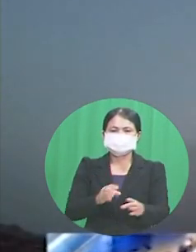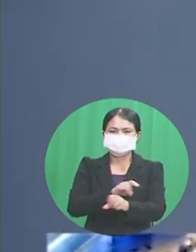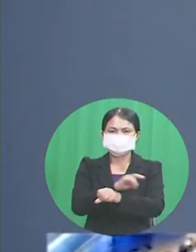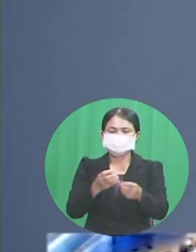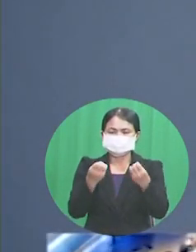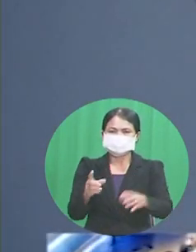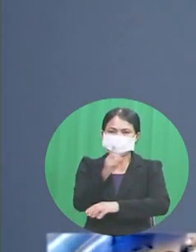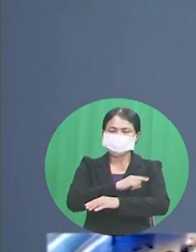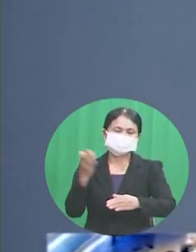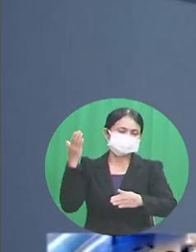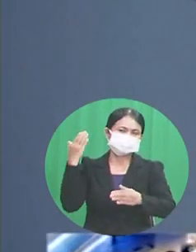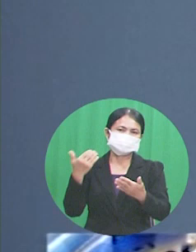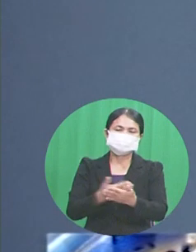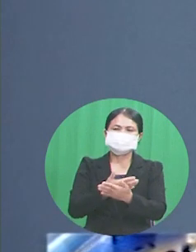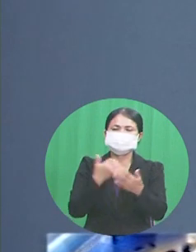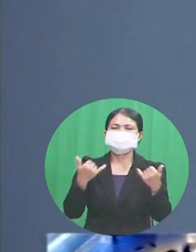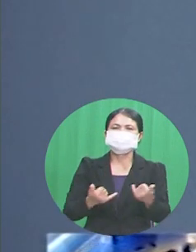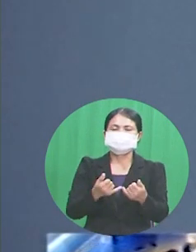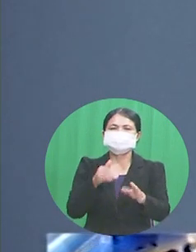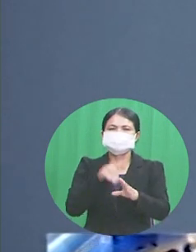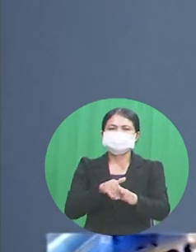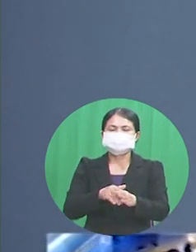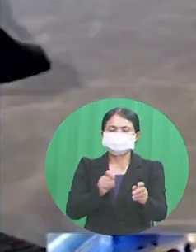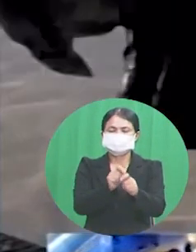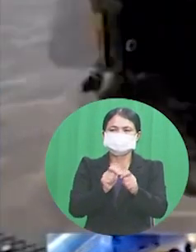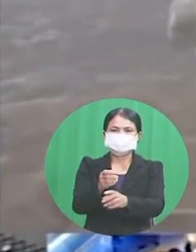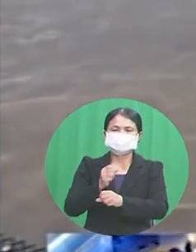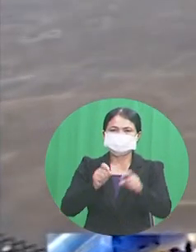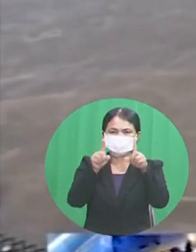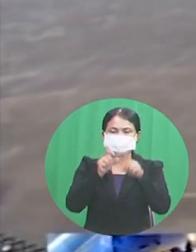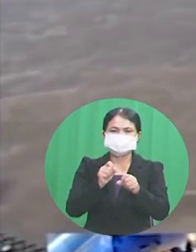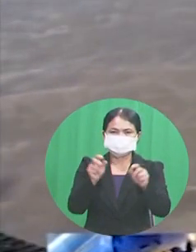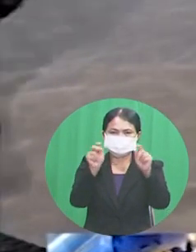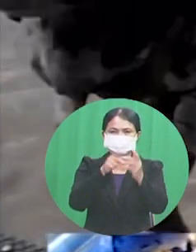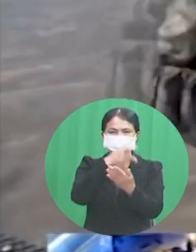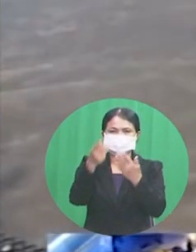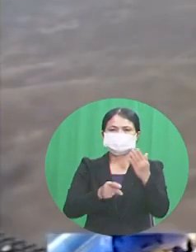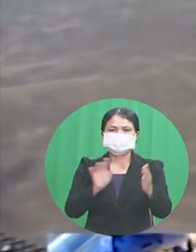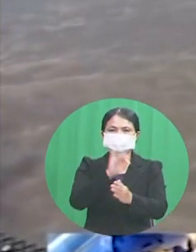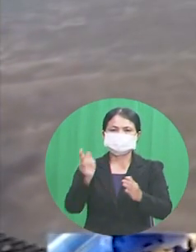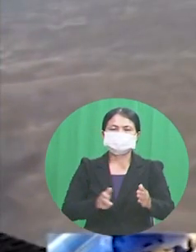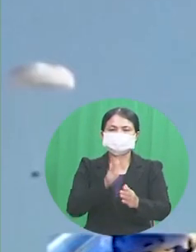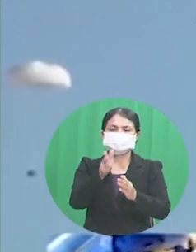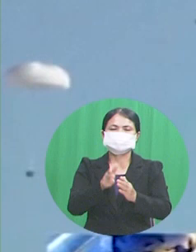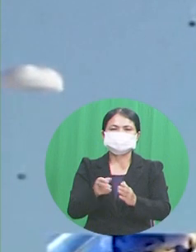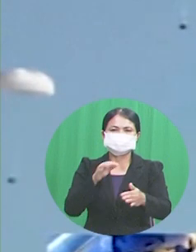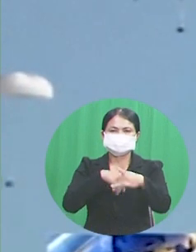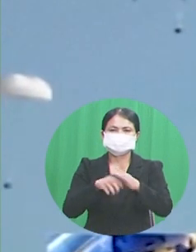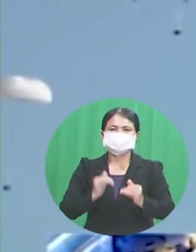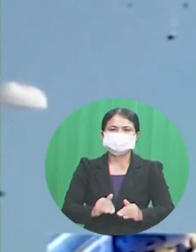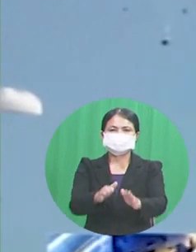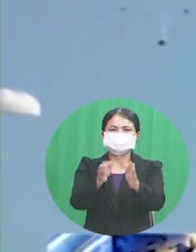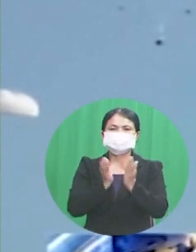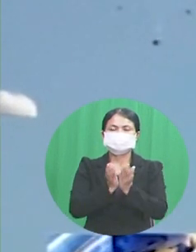ប៉ុន្មានថ្ងៃកន្លងទៅថ្មីៗនេះក្នុងនោះរួមមានសម្ពាធយោធាក្នុងទម្រង់ប្រើប្រាស់សពីវុធការសម្របសម្រួលនាវា